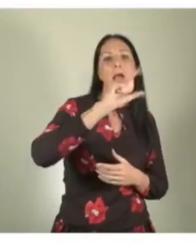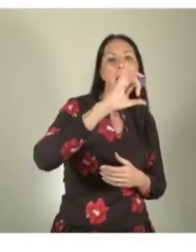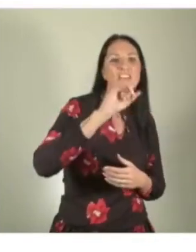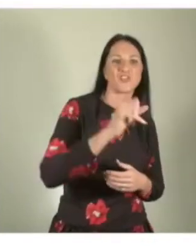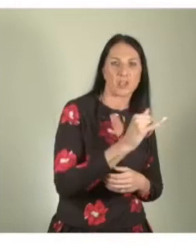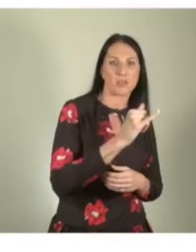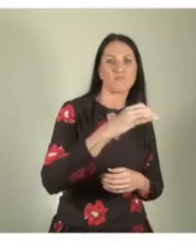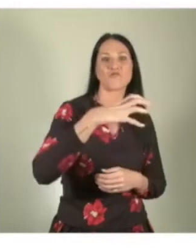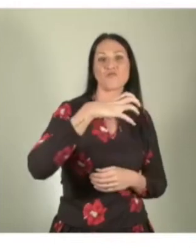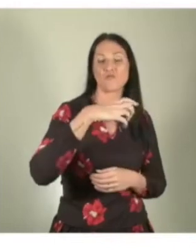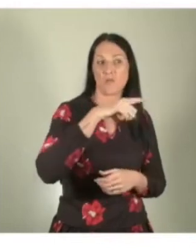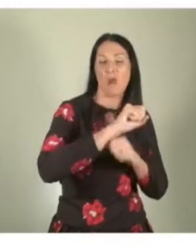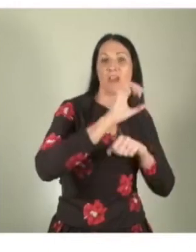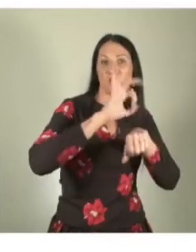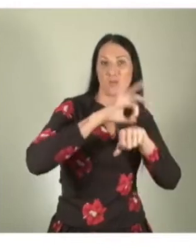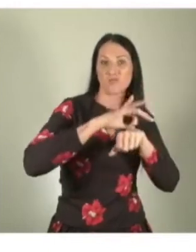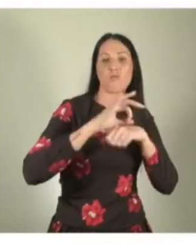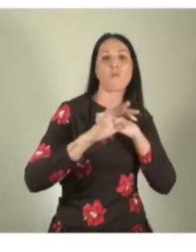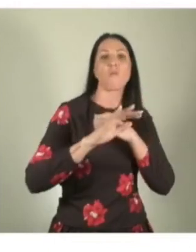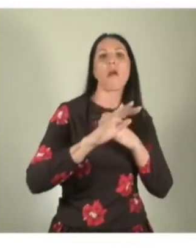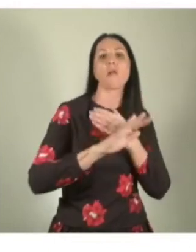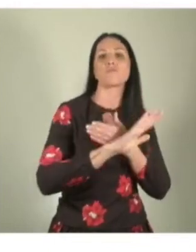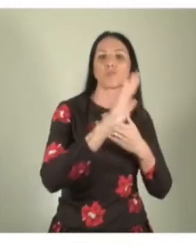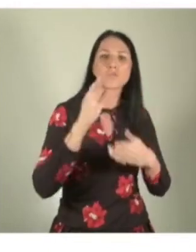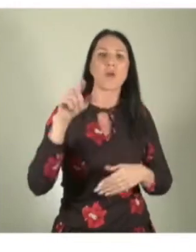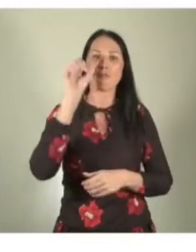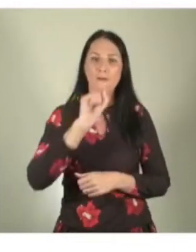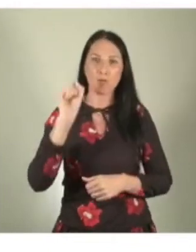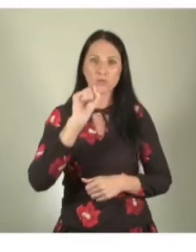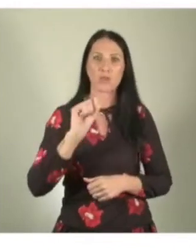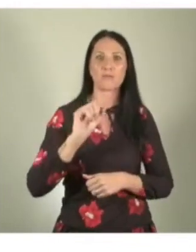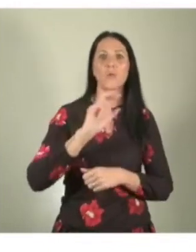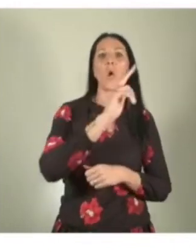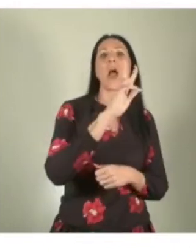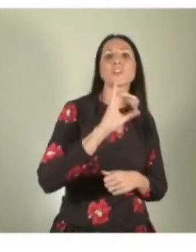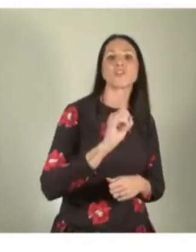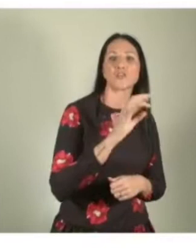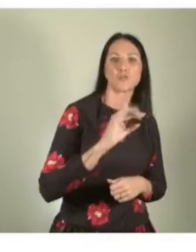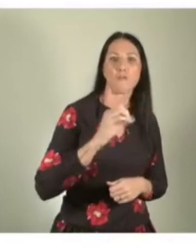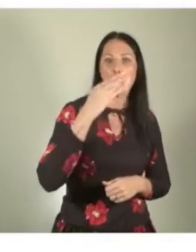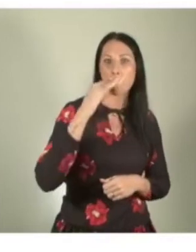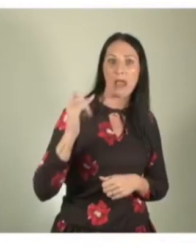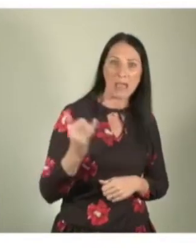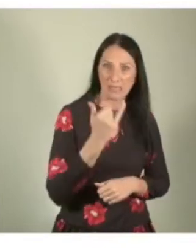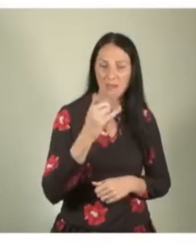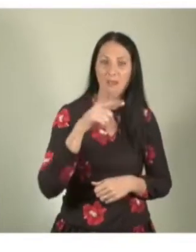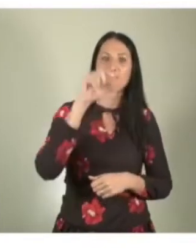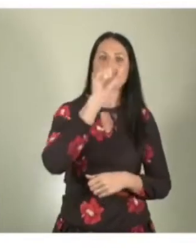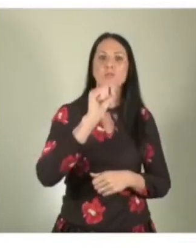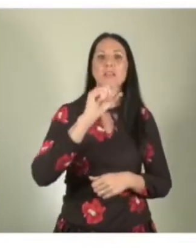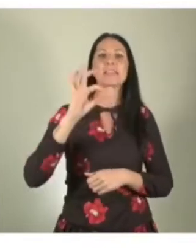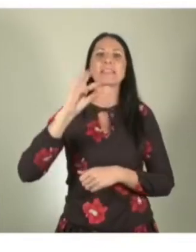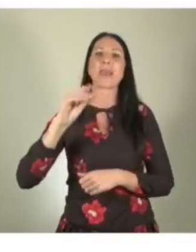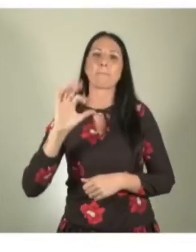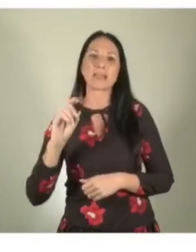prawnik, historyk, dyrektor Muzeum Miejskiego Wrocławia, pan Krzysztof Maj, menadżer kultury, dyrektor Strefy Kultury Wrocław, pan